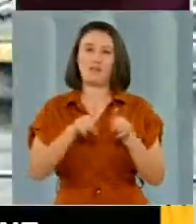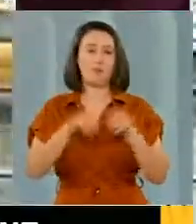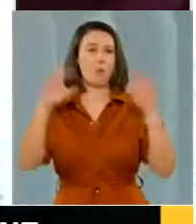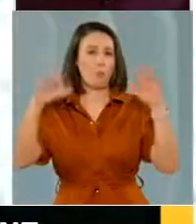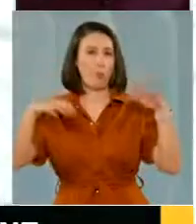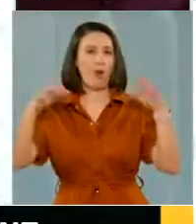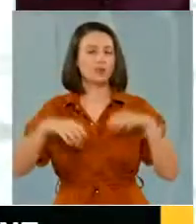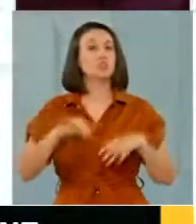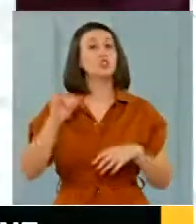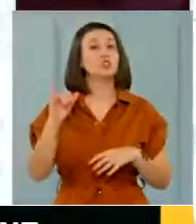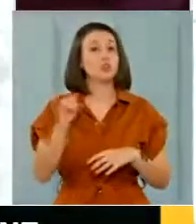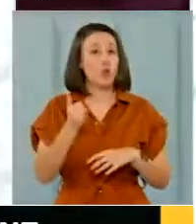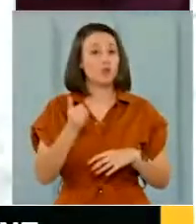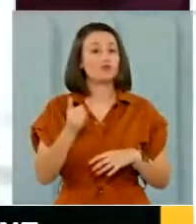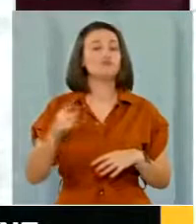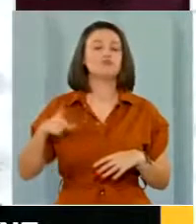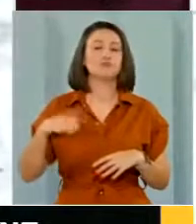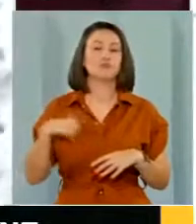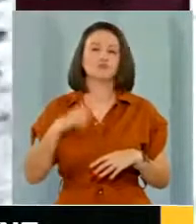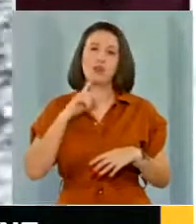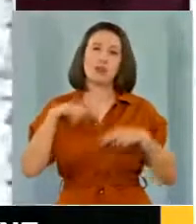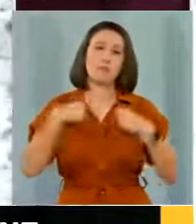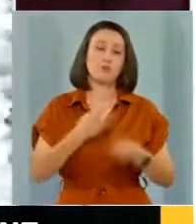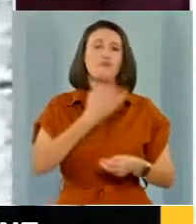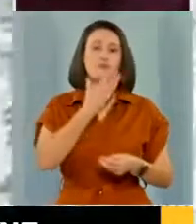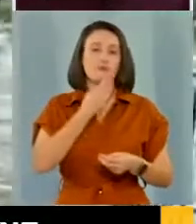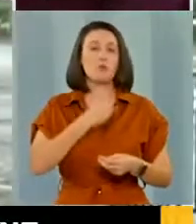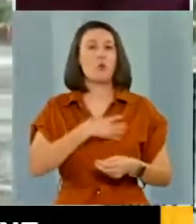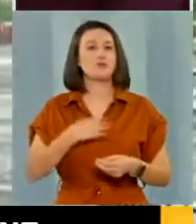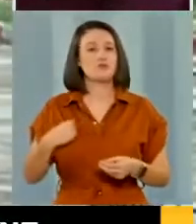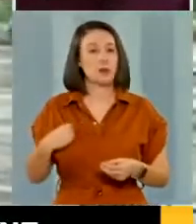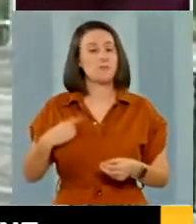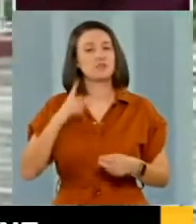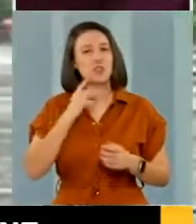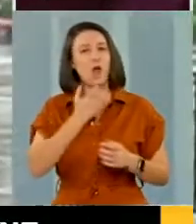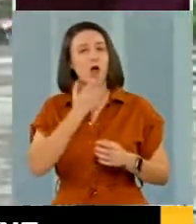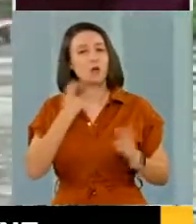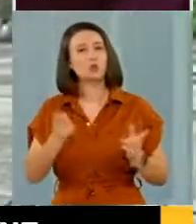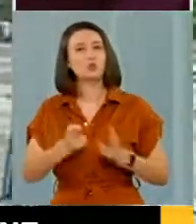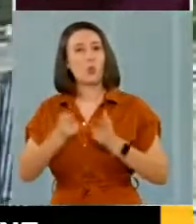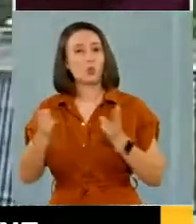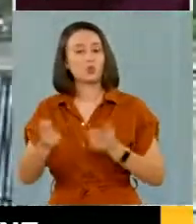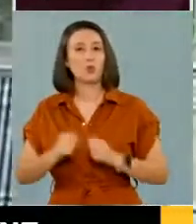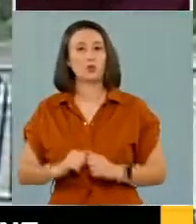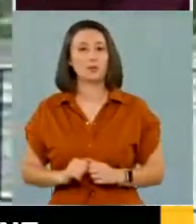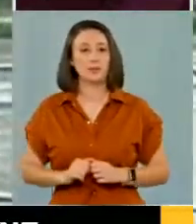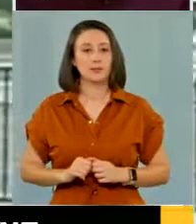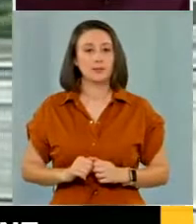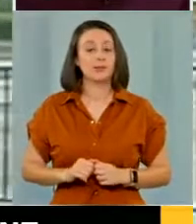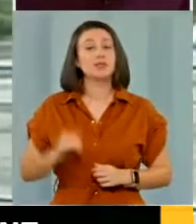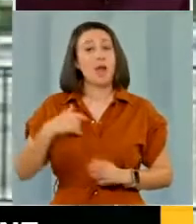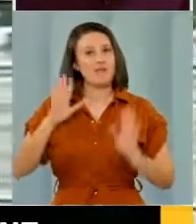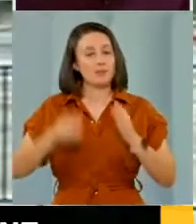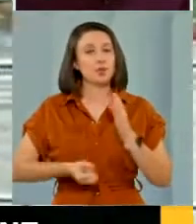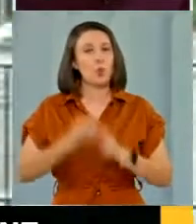reîntorc. De joi încolo să redevină vremea frumoasă, să se încălzească ușor și treptat în toate zonele țării și să avem din